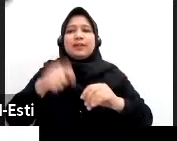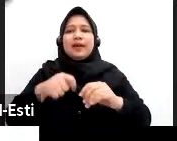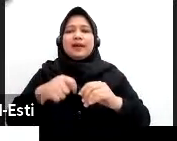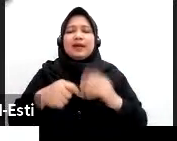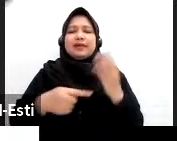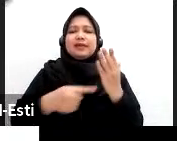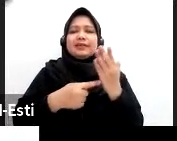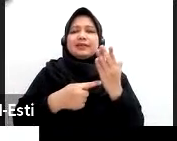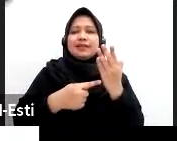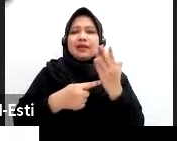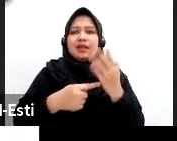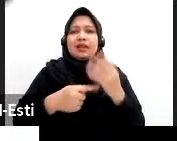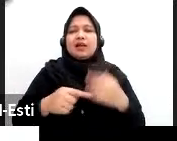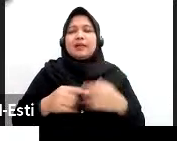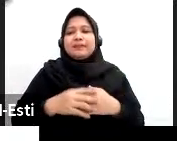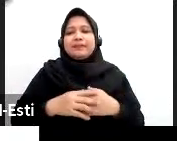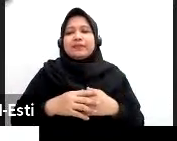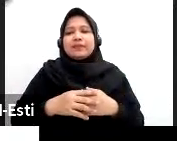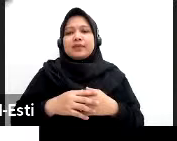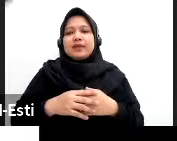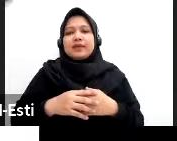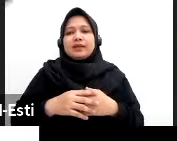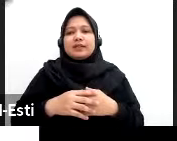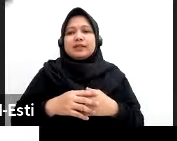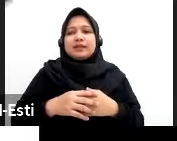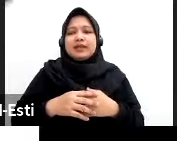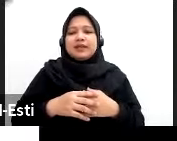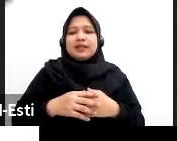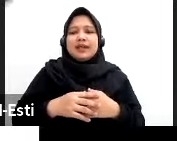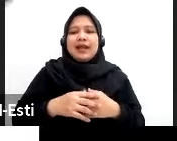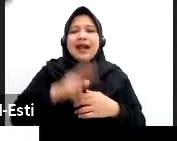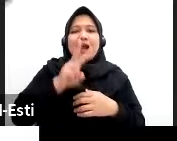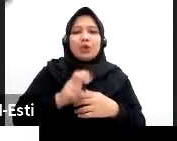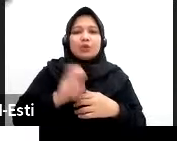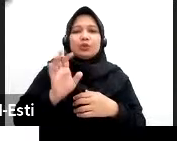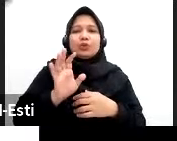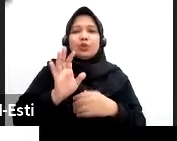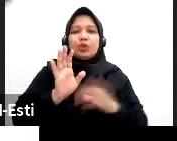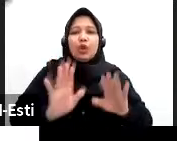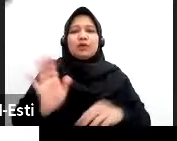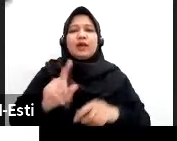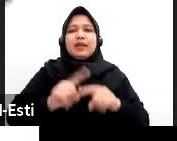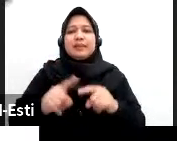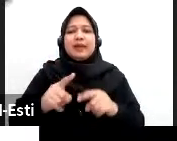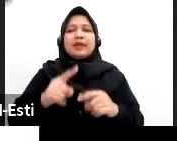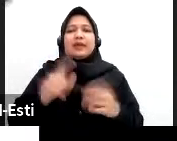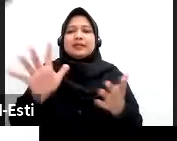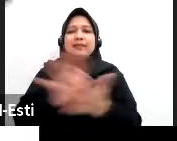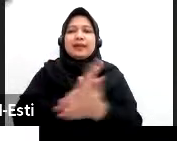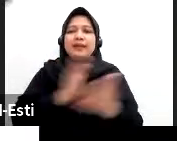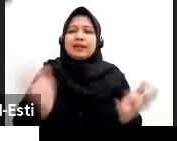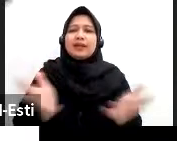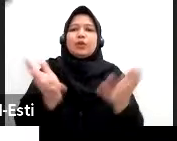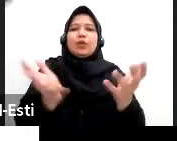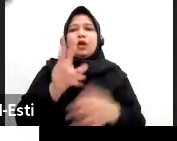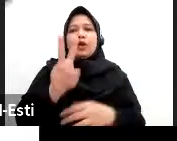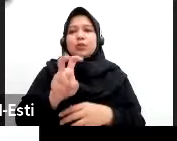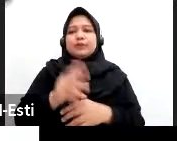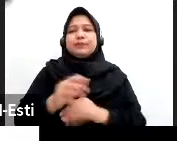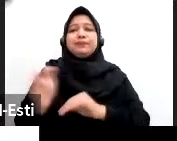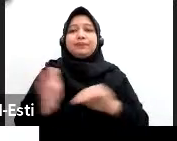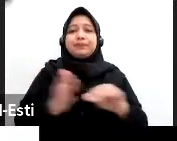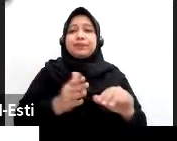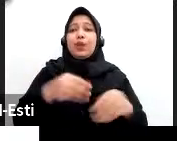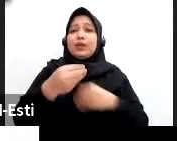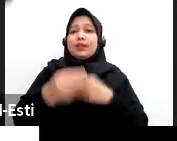suatu hal untuk apa namanya tidak hanya keniscayaan tapi suatu potensi yang harus kita dorong dari sisi transaksi seberapa